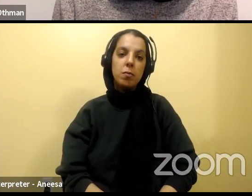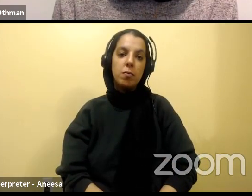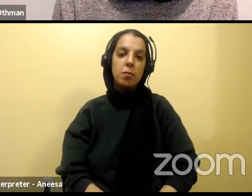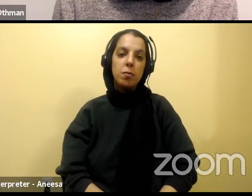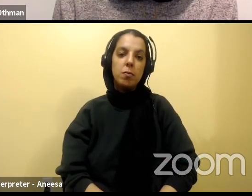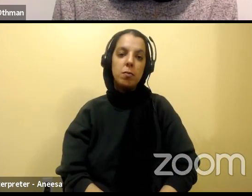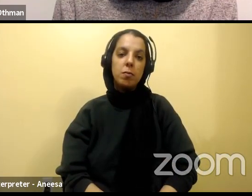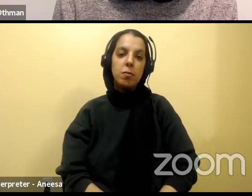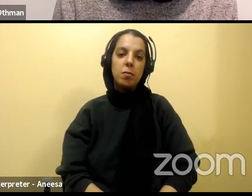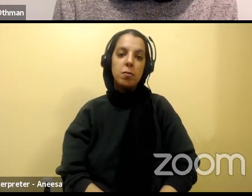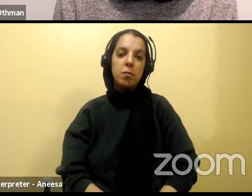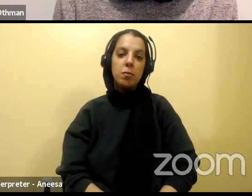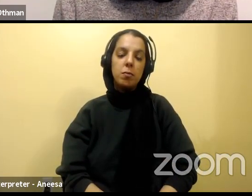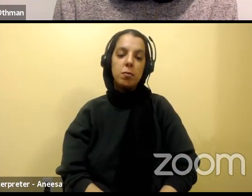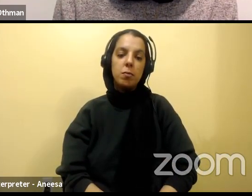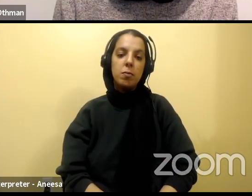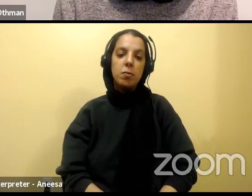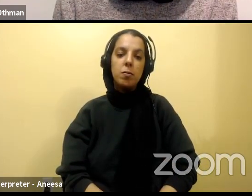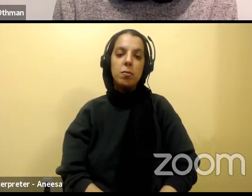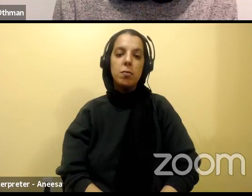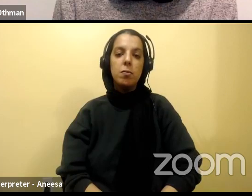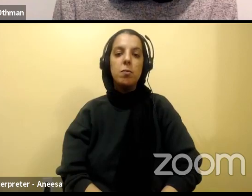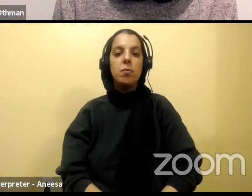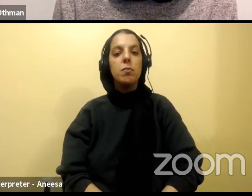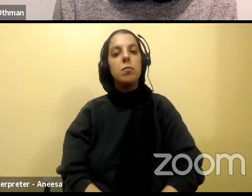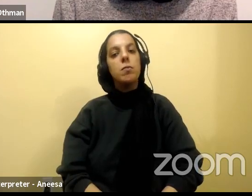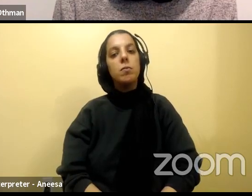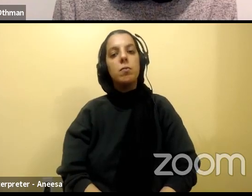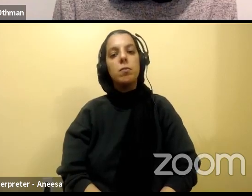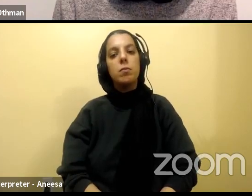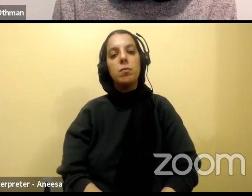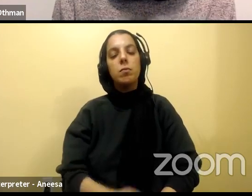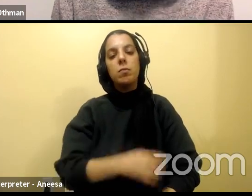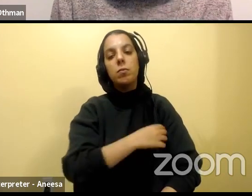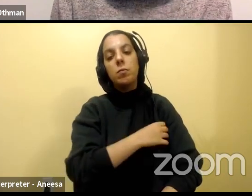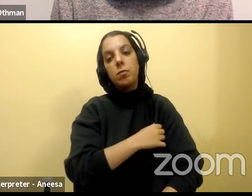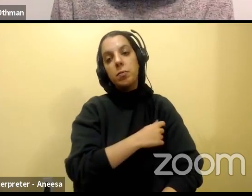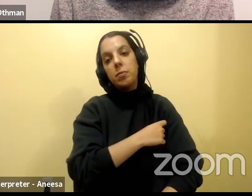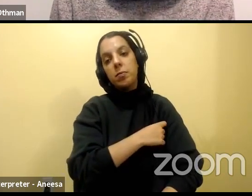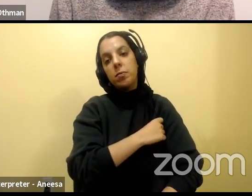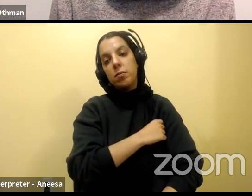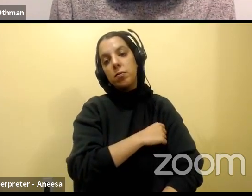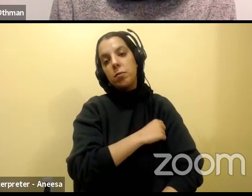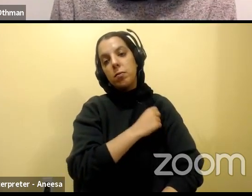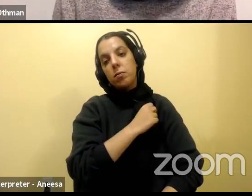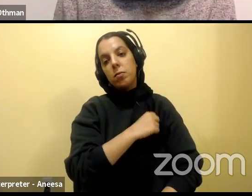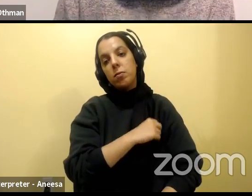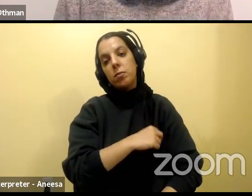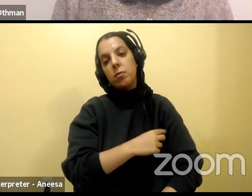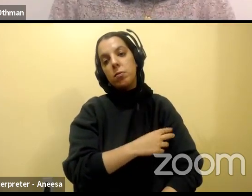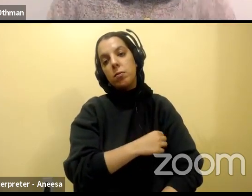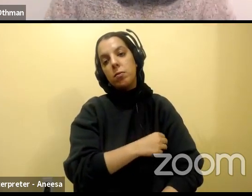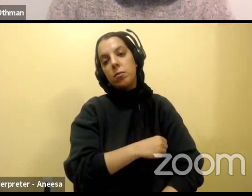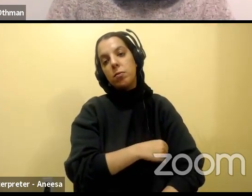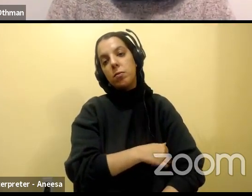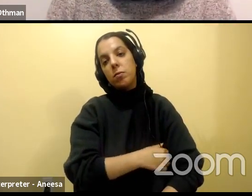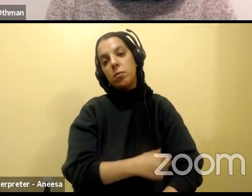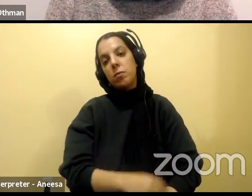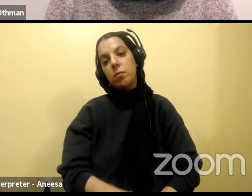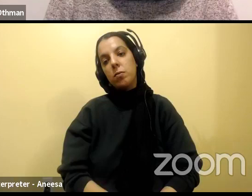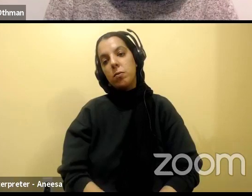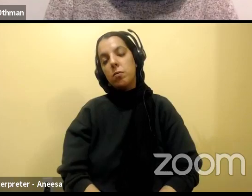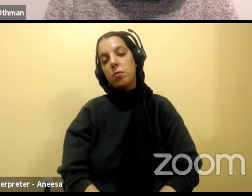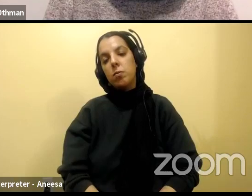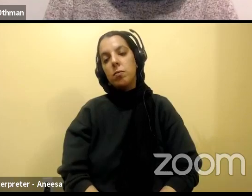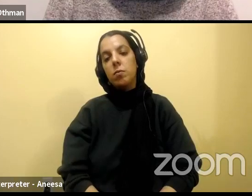استقرارك فيها؟ طبعاً هي رحلة الهجرة بشكل عام هي صعبة كانت كتير، وخاصة مع وضع